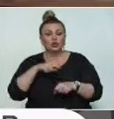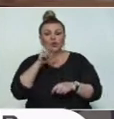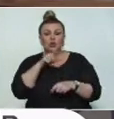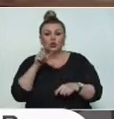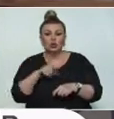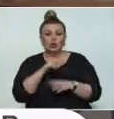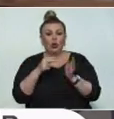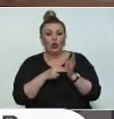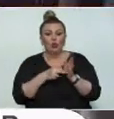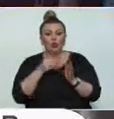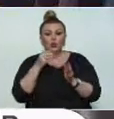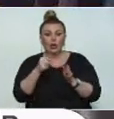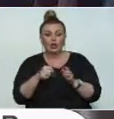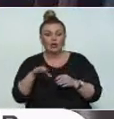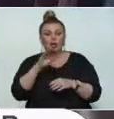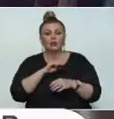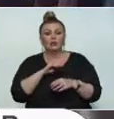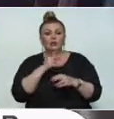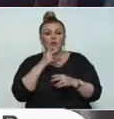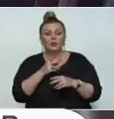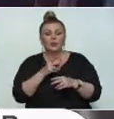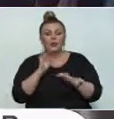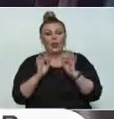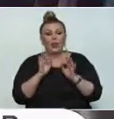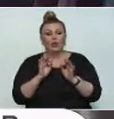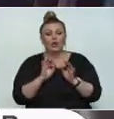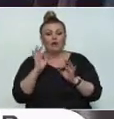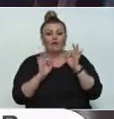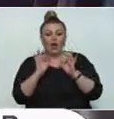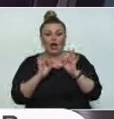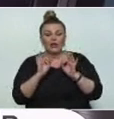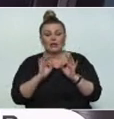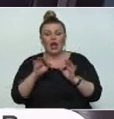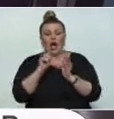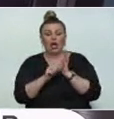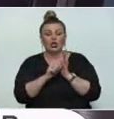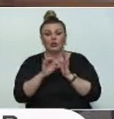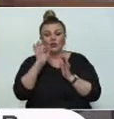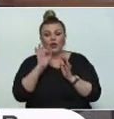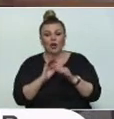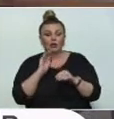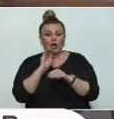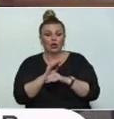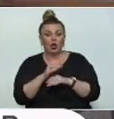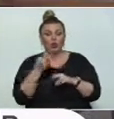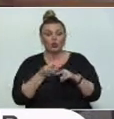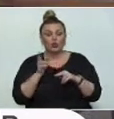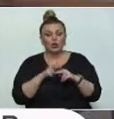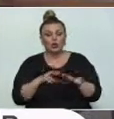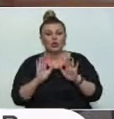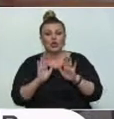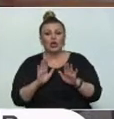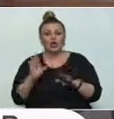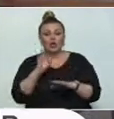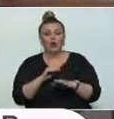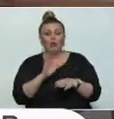ödənilən müavinətlərin bu dəfə məbləği orta faizdə 60% artırıldı. Yəni bu təkcə təyinat